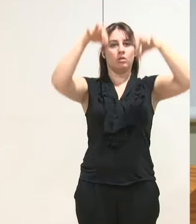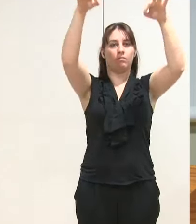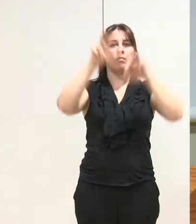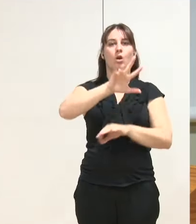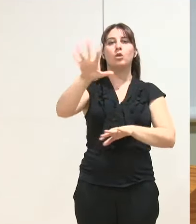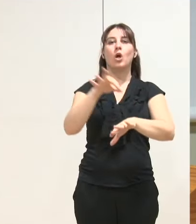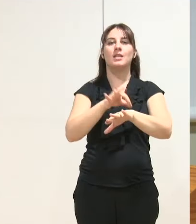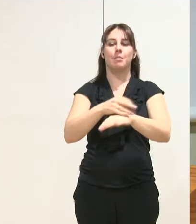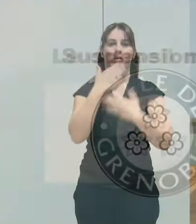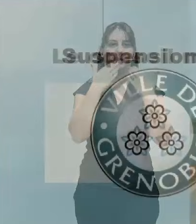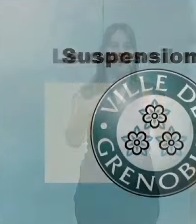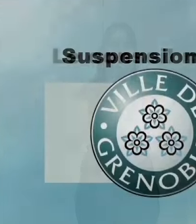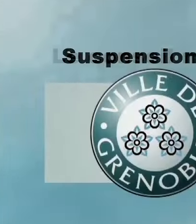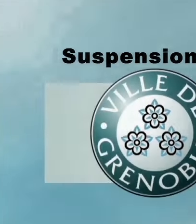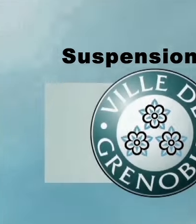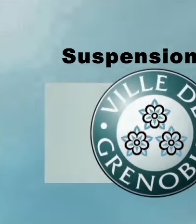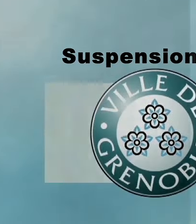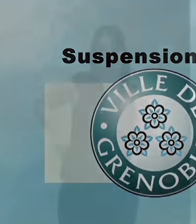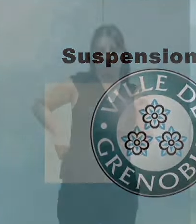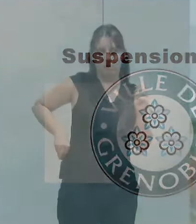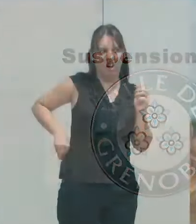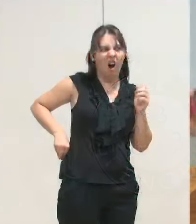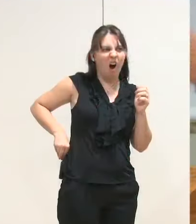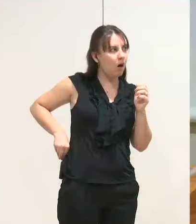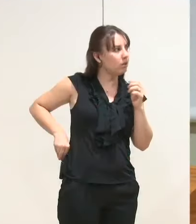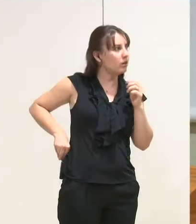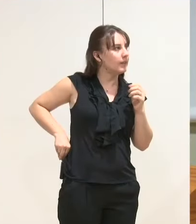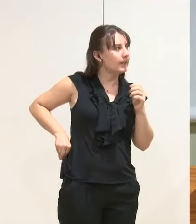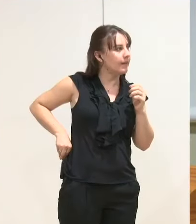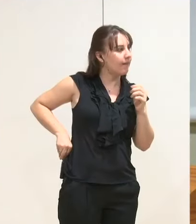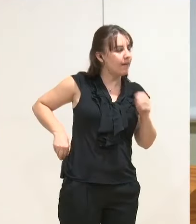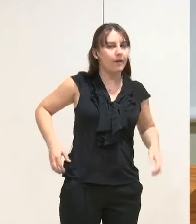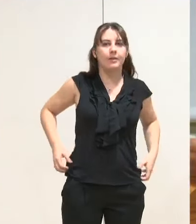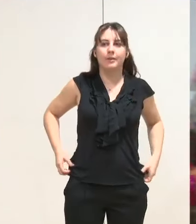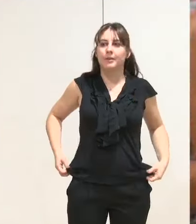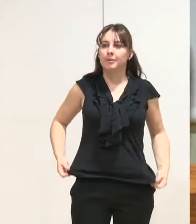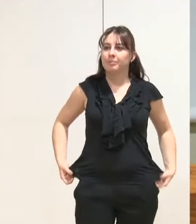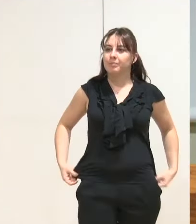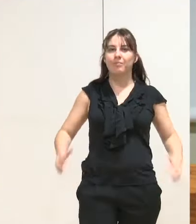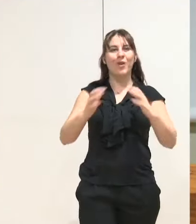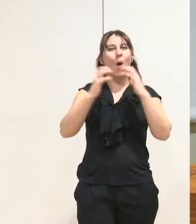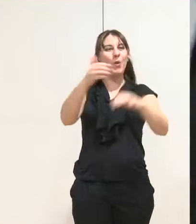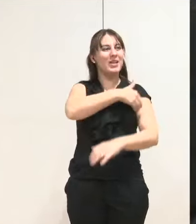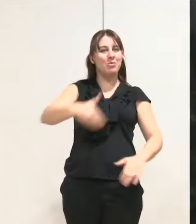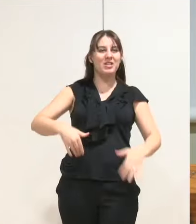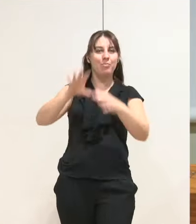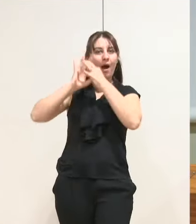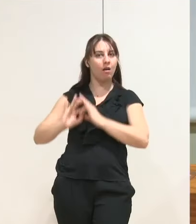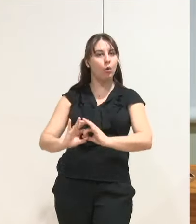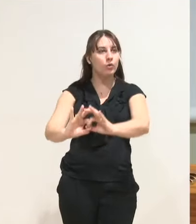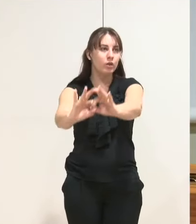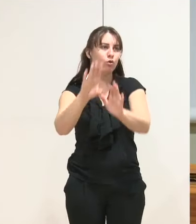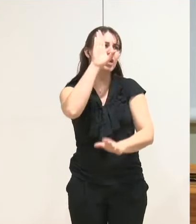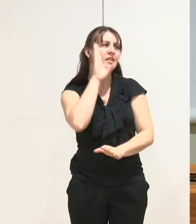minutes mercions le fil de ce conseil municipal je vous invite à vous asseoir